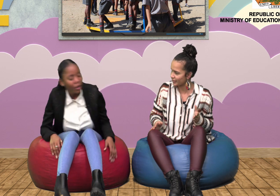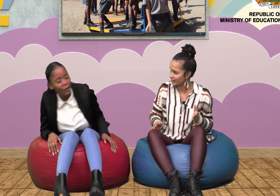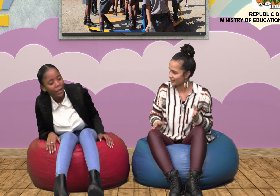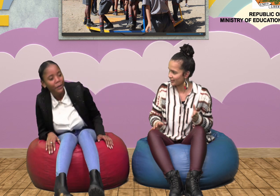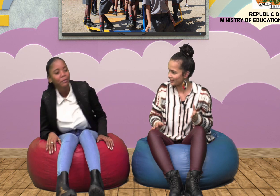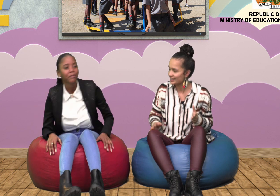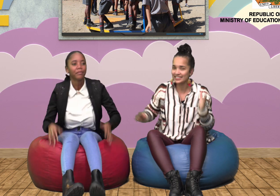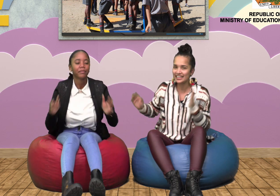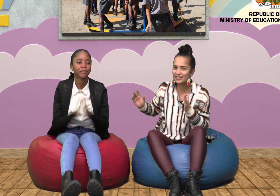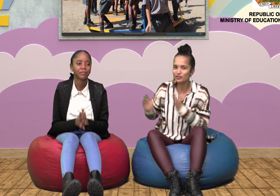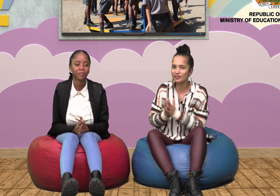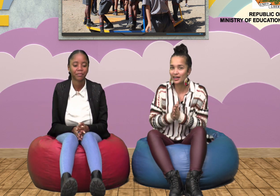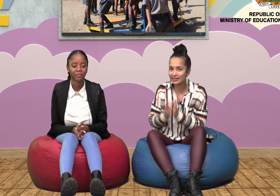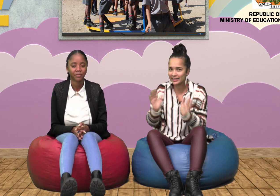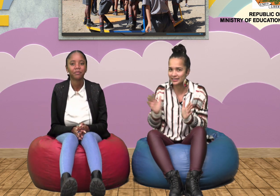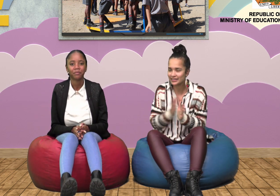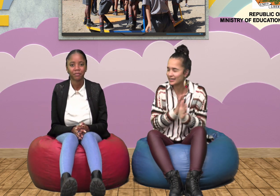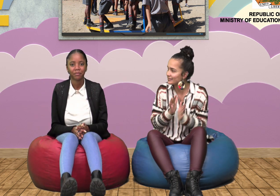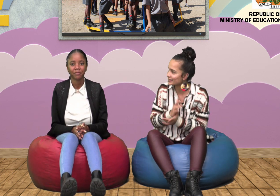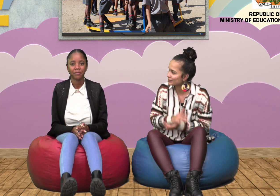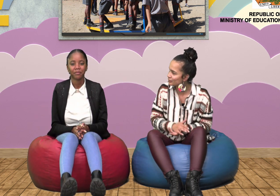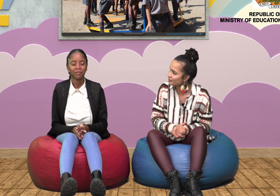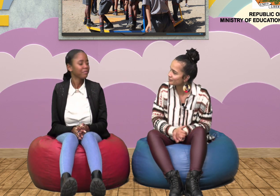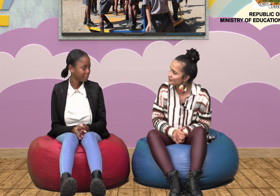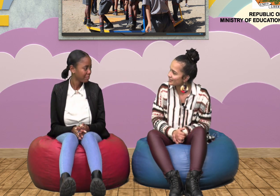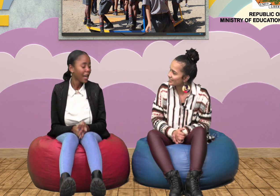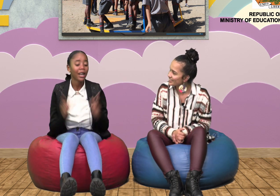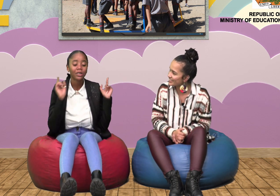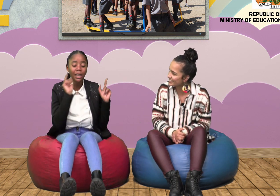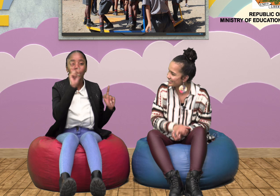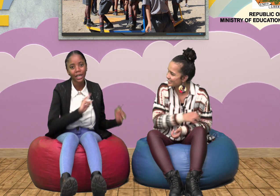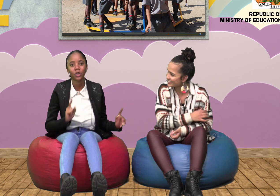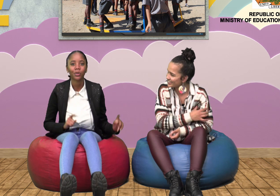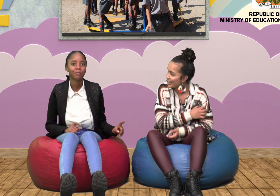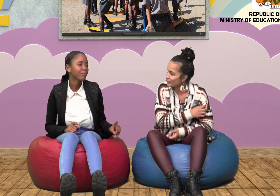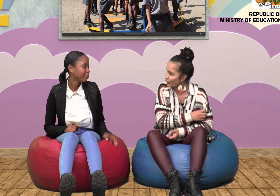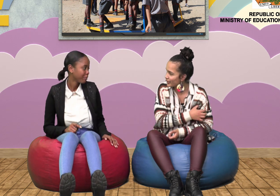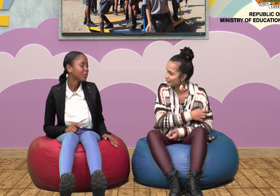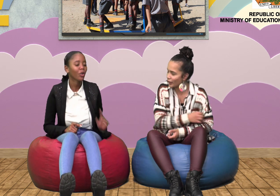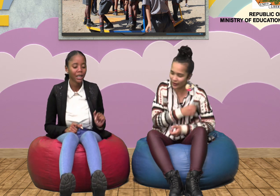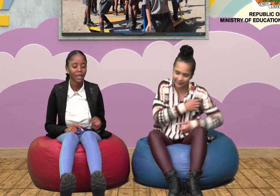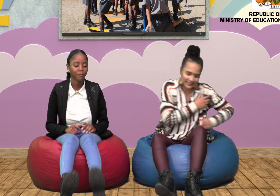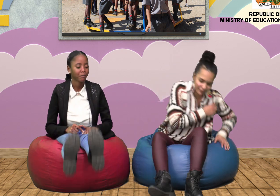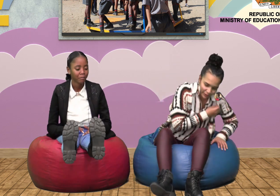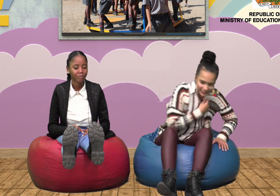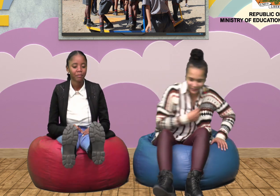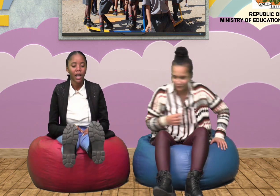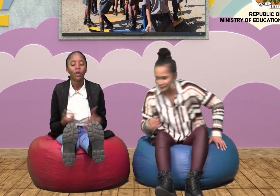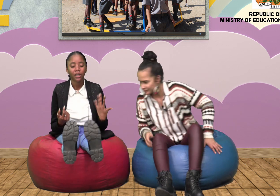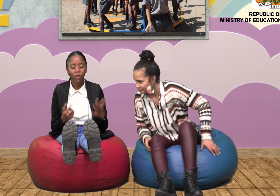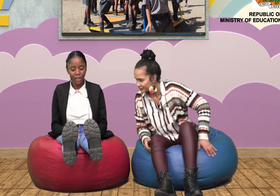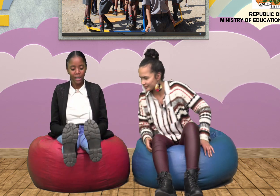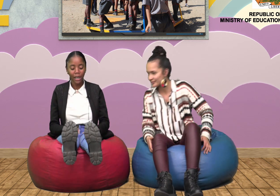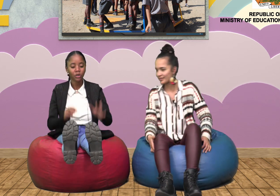Okay, Okay. dis die enigste oefeninge wat Desiree en julle weer kan doen. Ons kan nog ene doen. Nog ene. Nog Okay, ene. wat is die volgende ene?